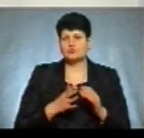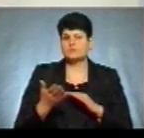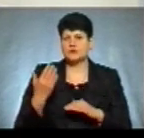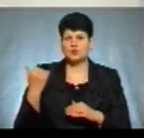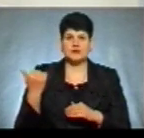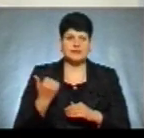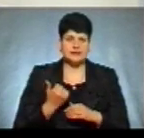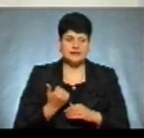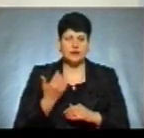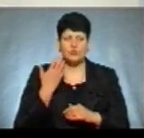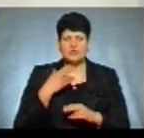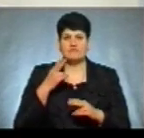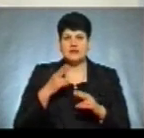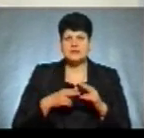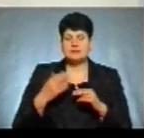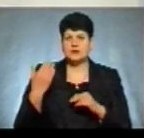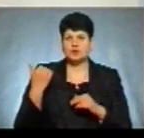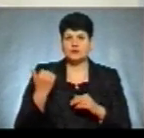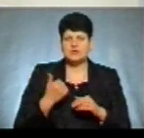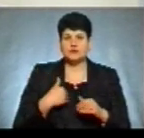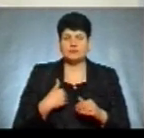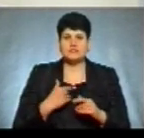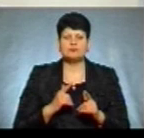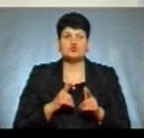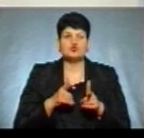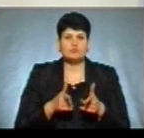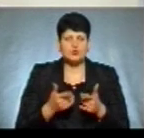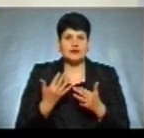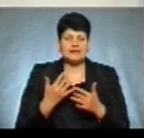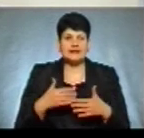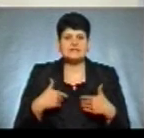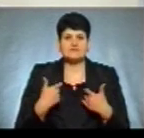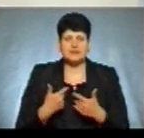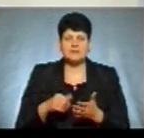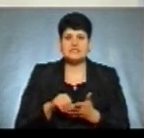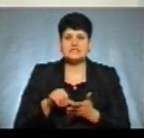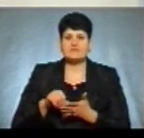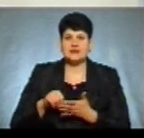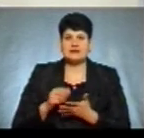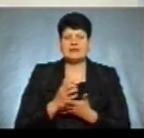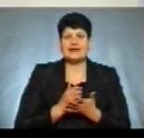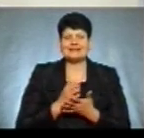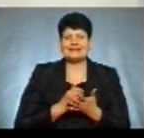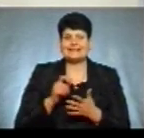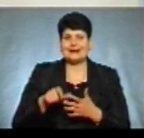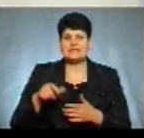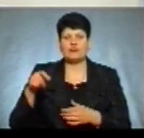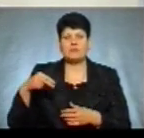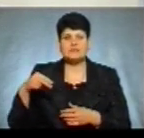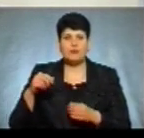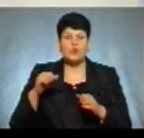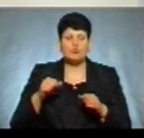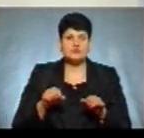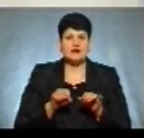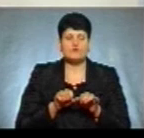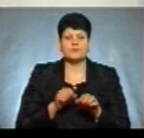на кінці минулого тижня до нас поступило декілька звернень від представників кандидатів президенти про можливе розгортання